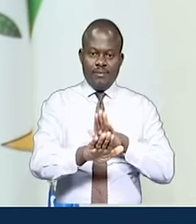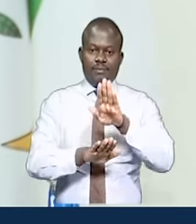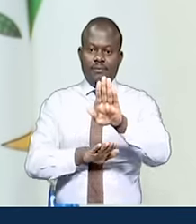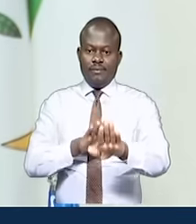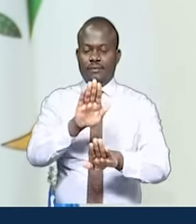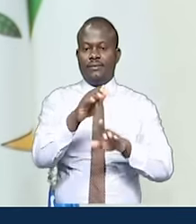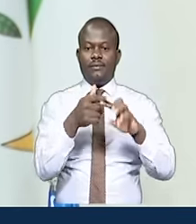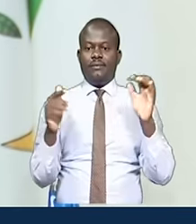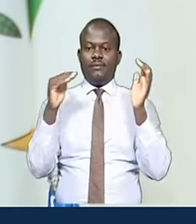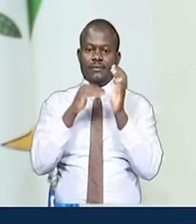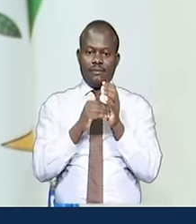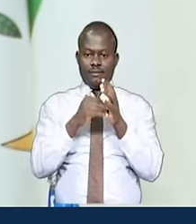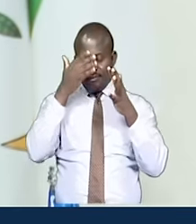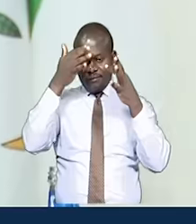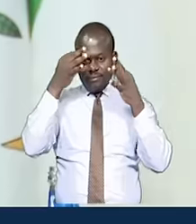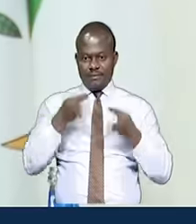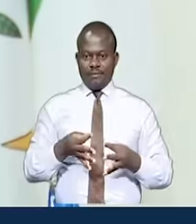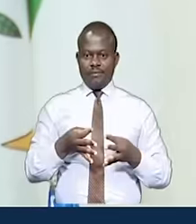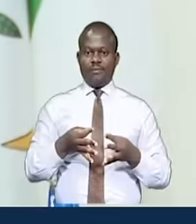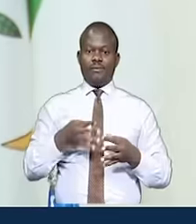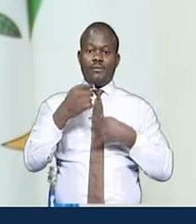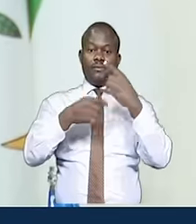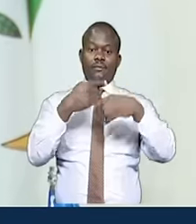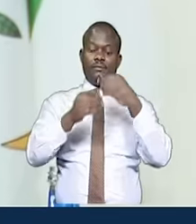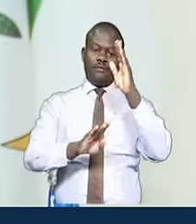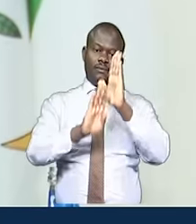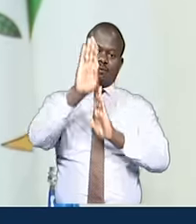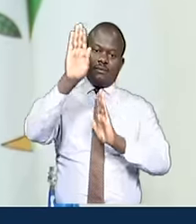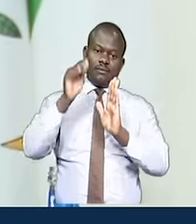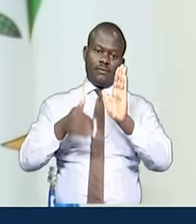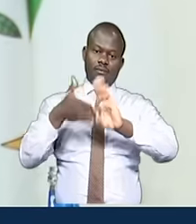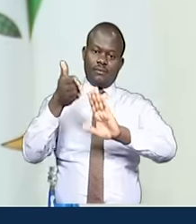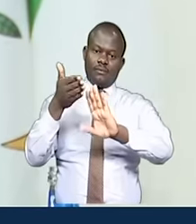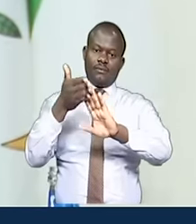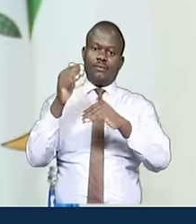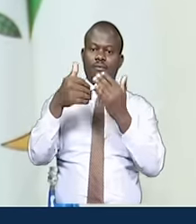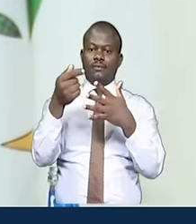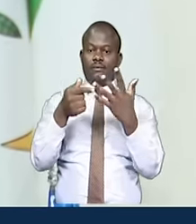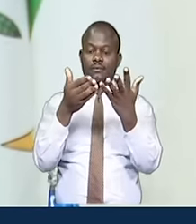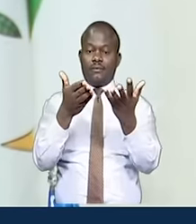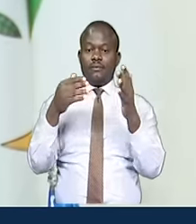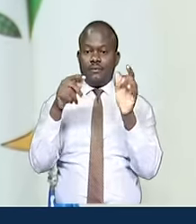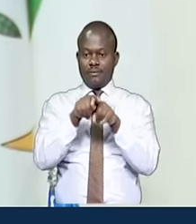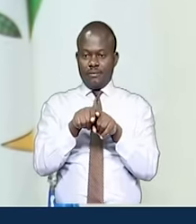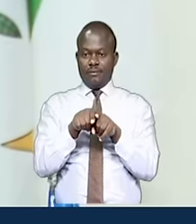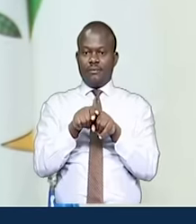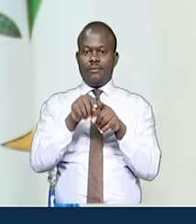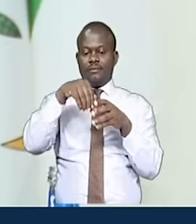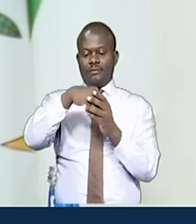kandi n'ingamba zo gukomeza gutera imbere no kwihuta zirahari nk'uko